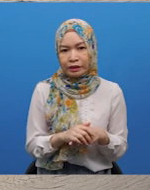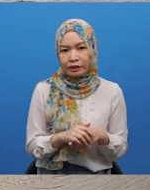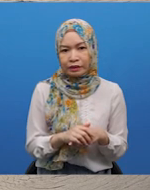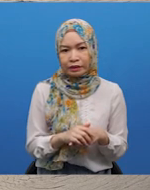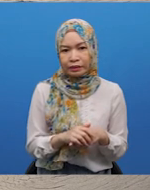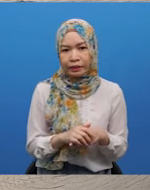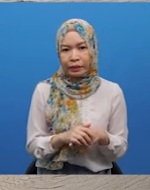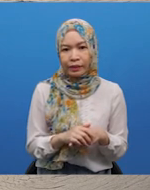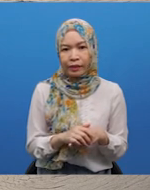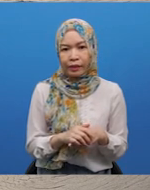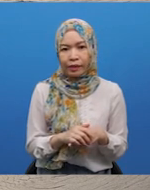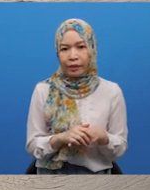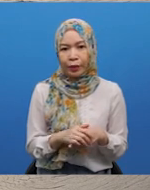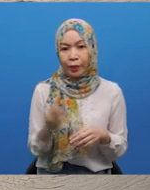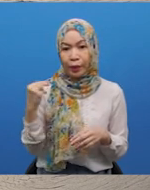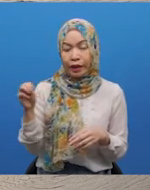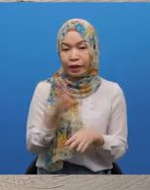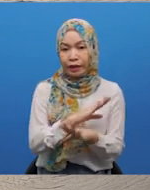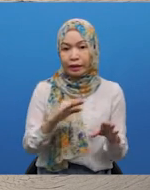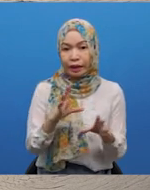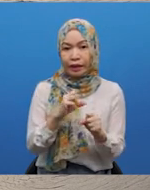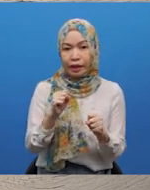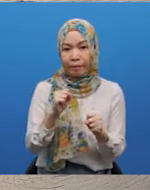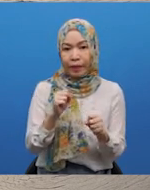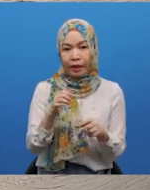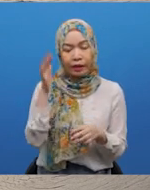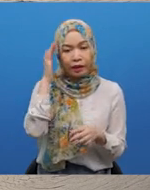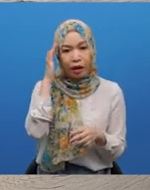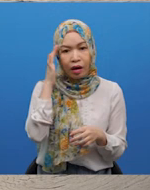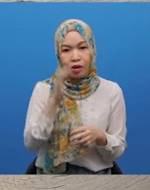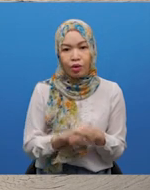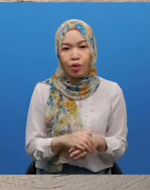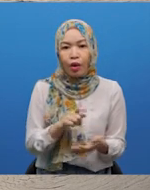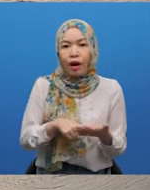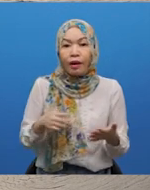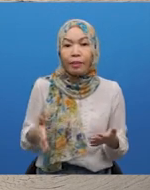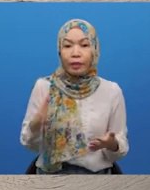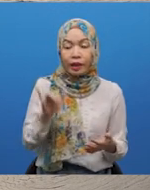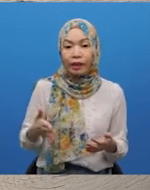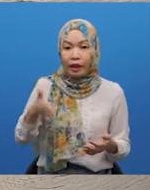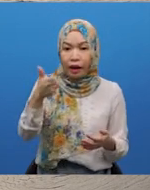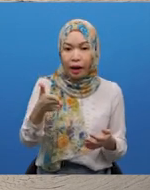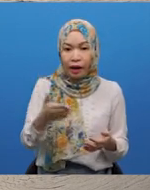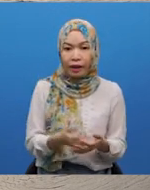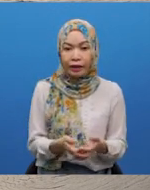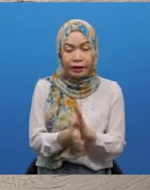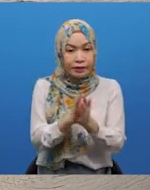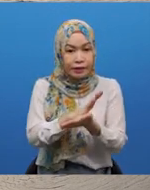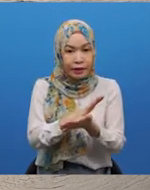Namun, mereka tidak dapat menduga ketentuan yang akan berlaku pada masa akan datang.